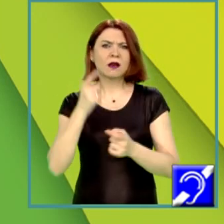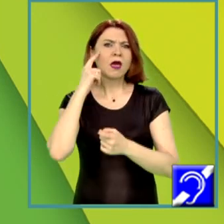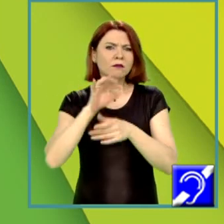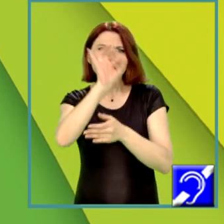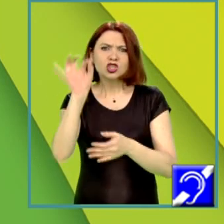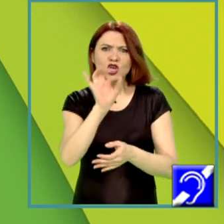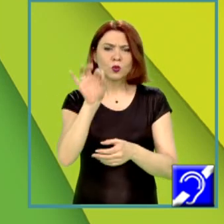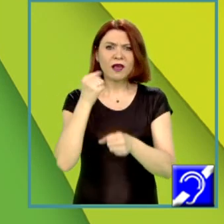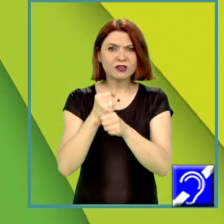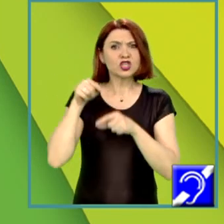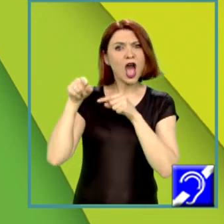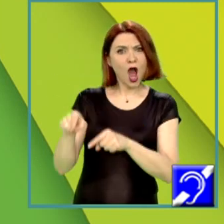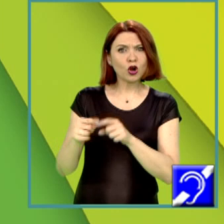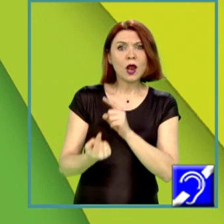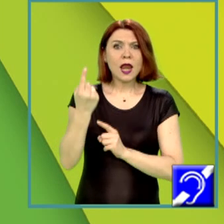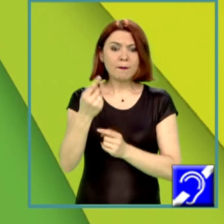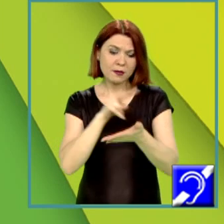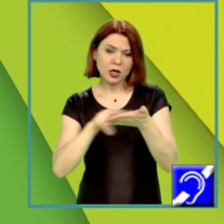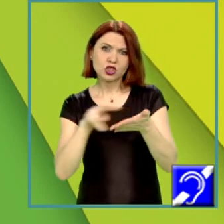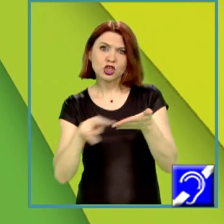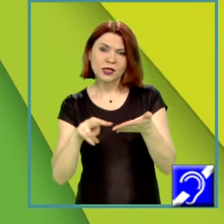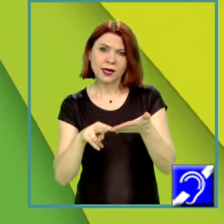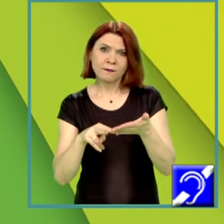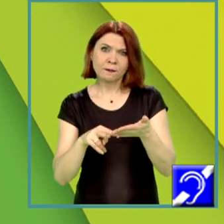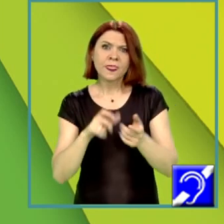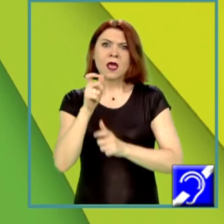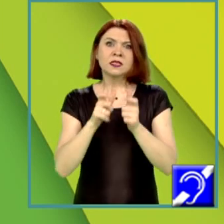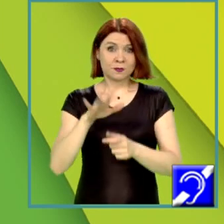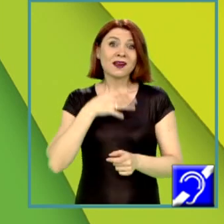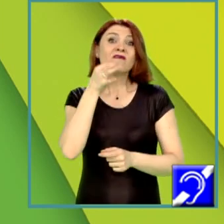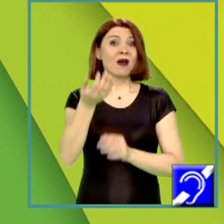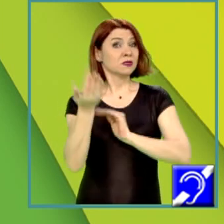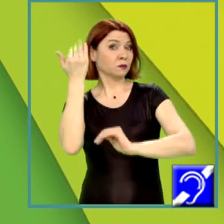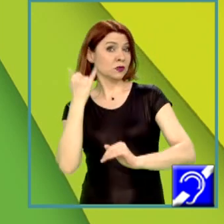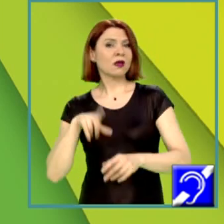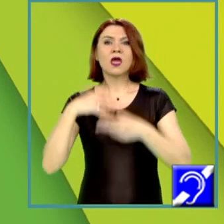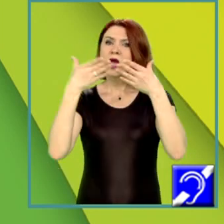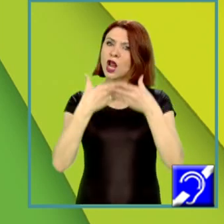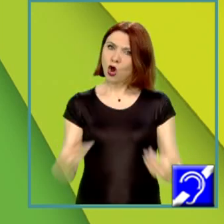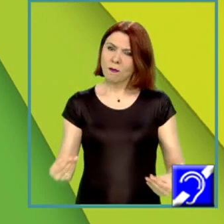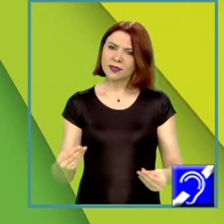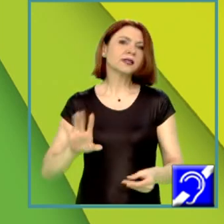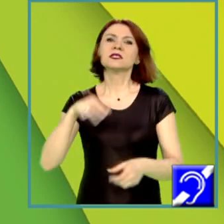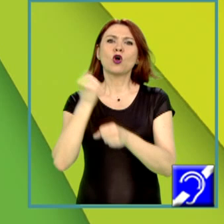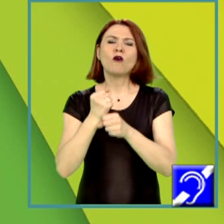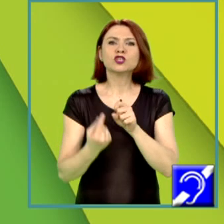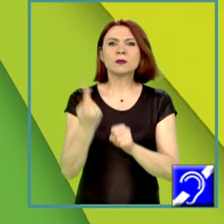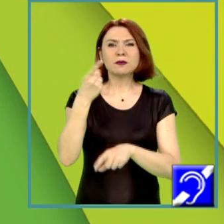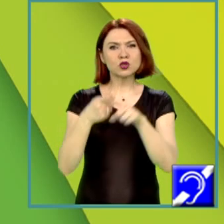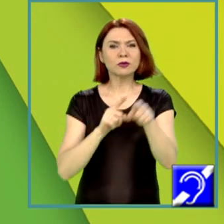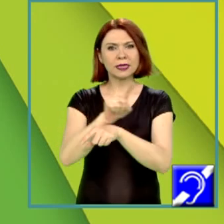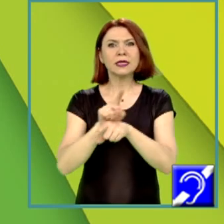încercuire faceți acolo la prima voastră lectură Cea despre care vă spuneam că ar fi indicat să o faceți în prima